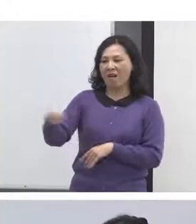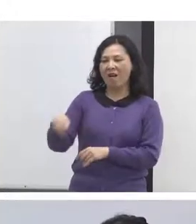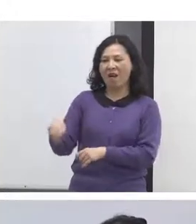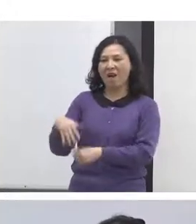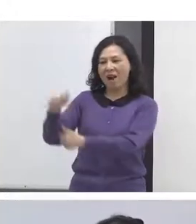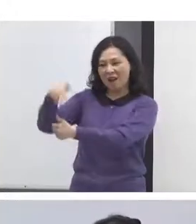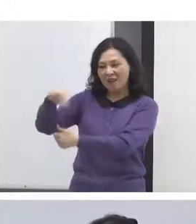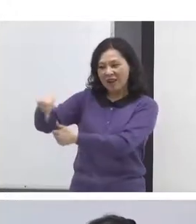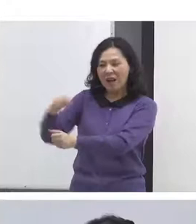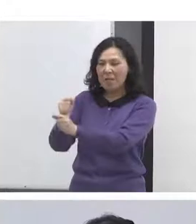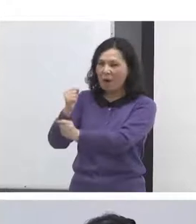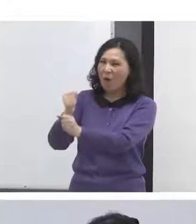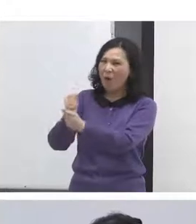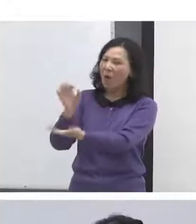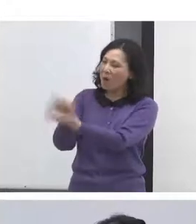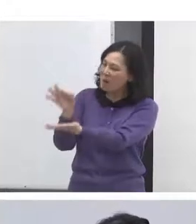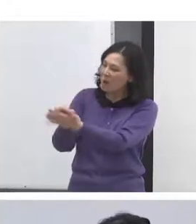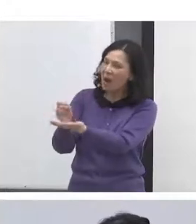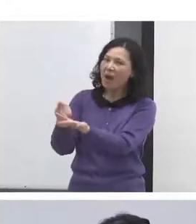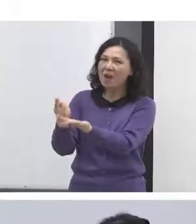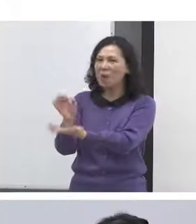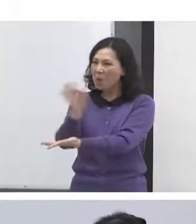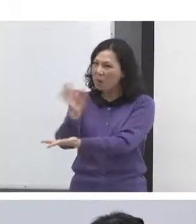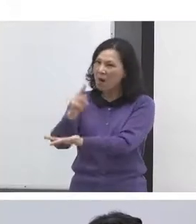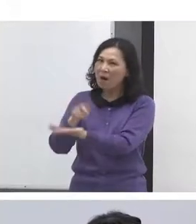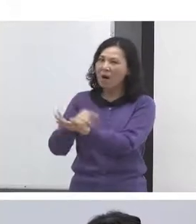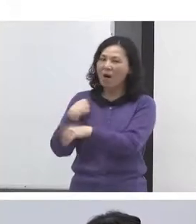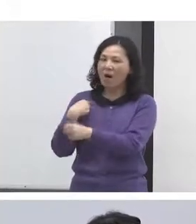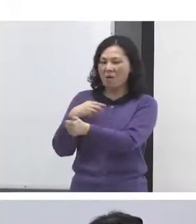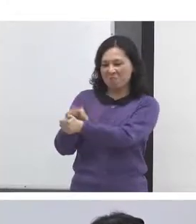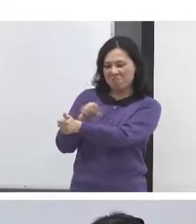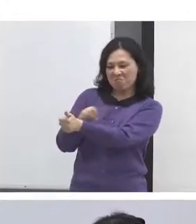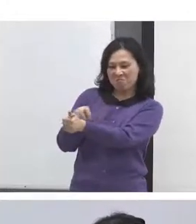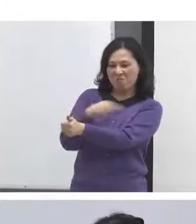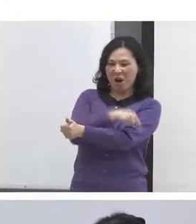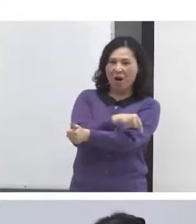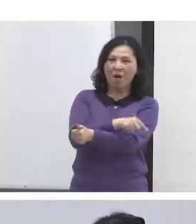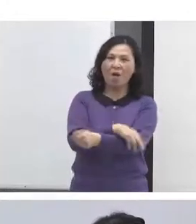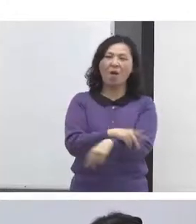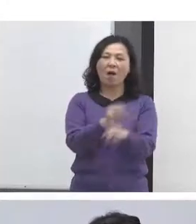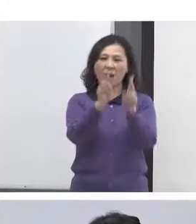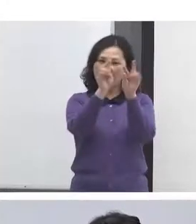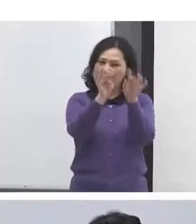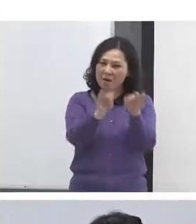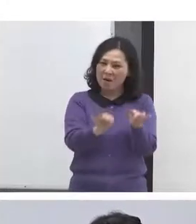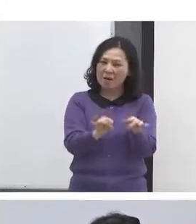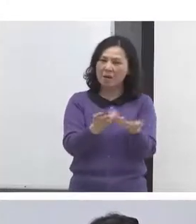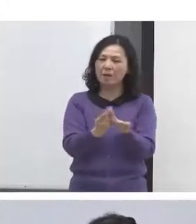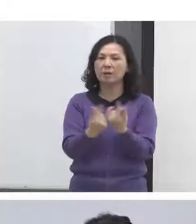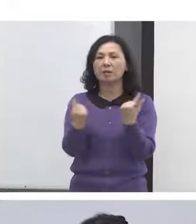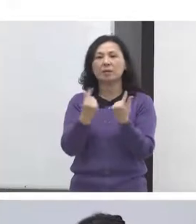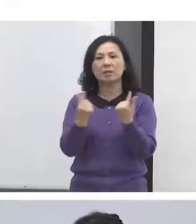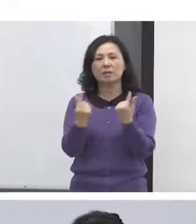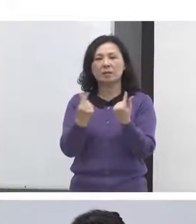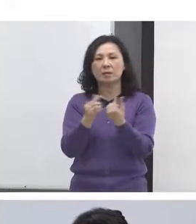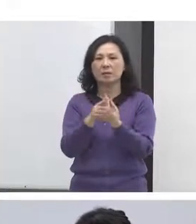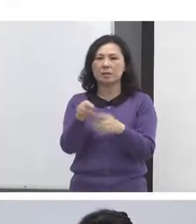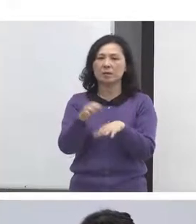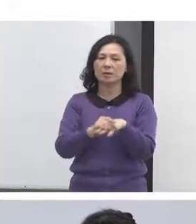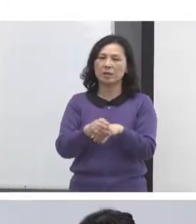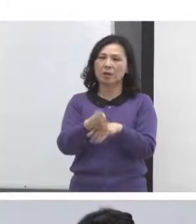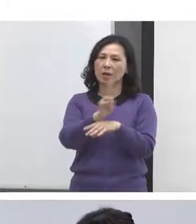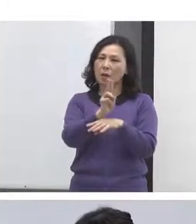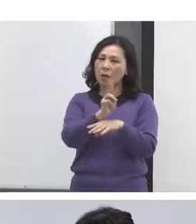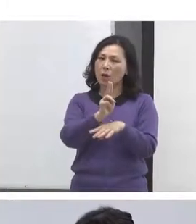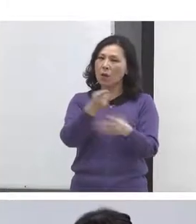力，或者是免费的劳力。好，那透过什么？透过电脑的这些网络，那包括比如说像是 Uber Eats 啊，或者是一个